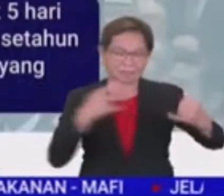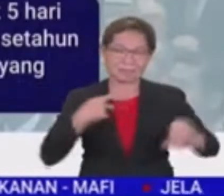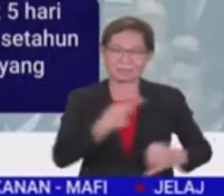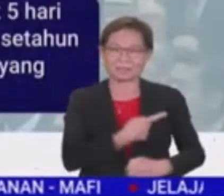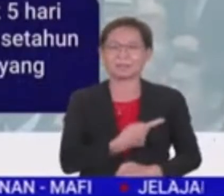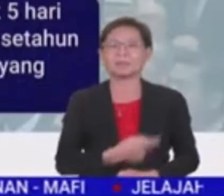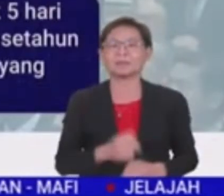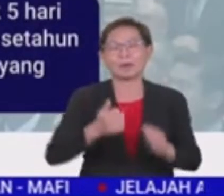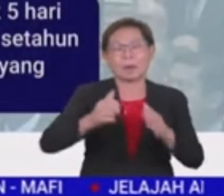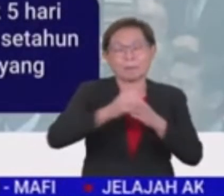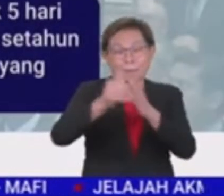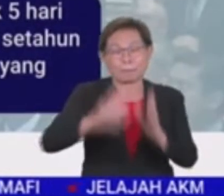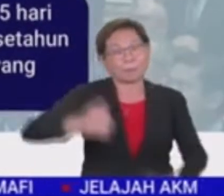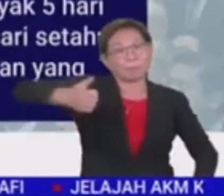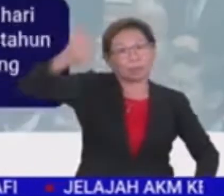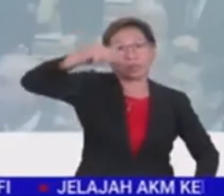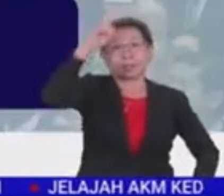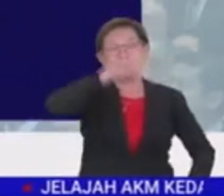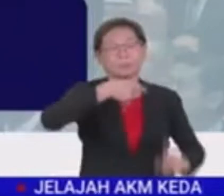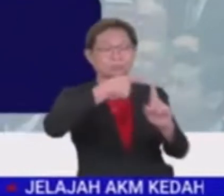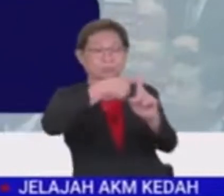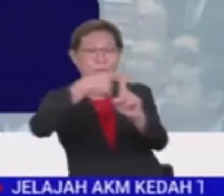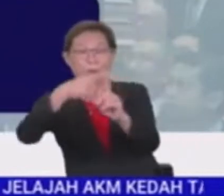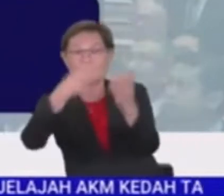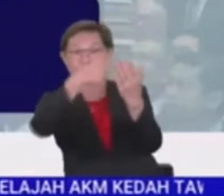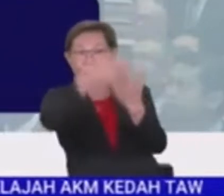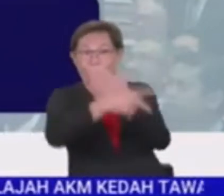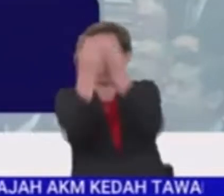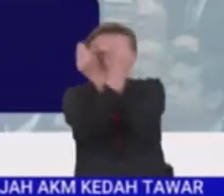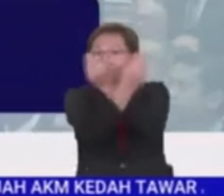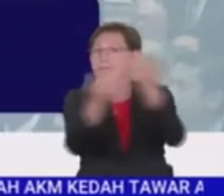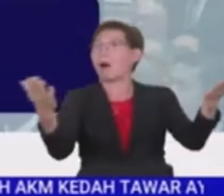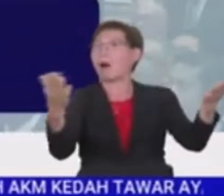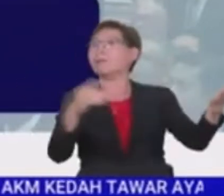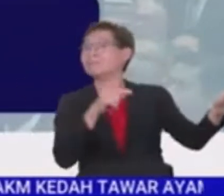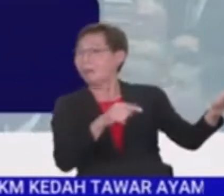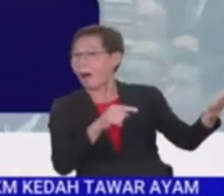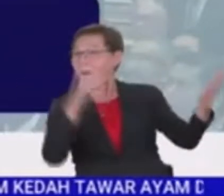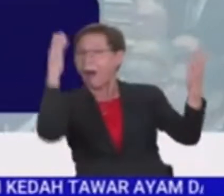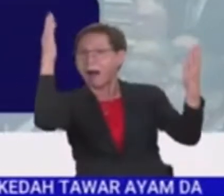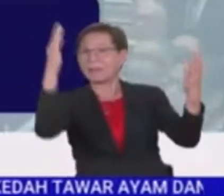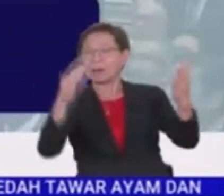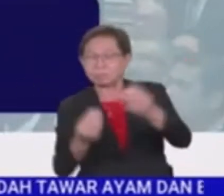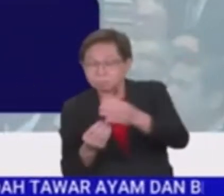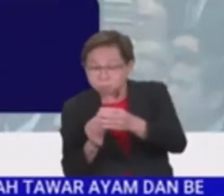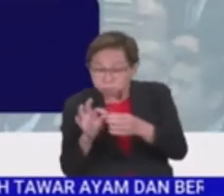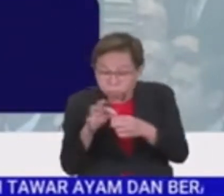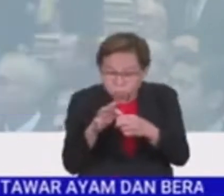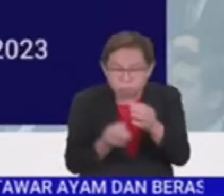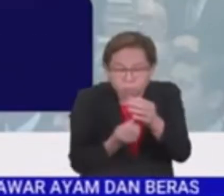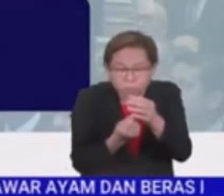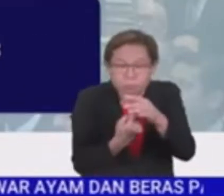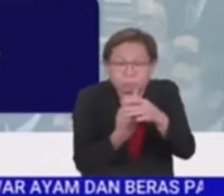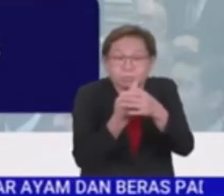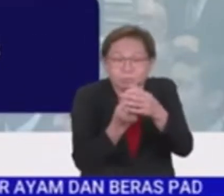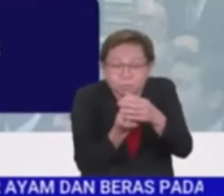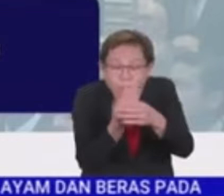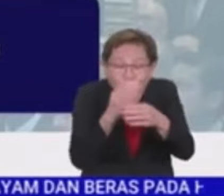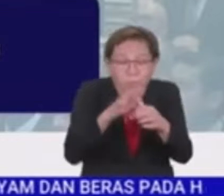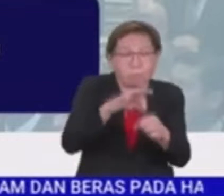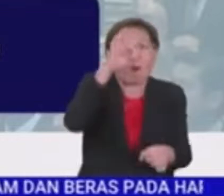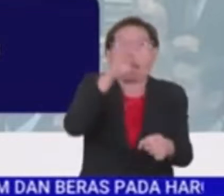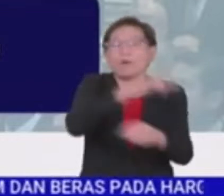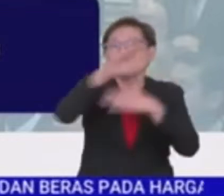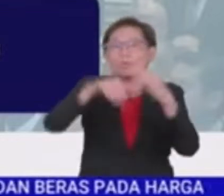Kepimpinan tertinggi kerajaan pula optimis inisiatif yang diumumkan akan memberi suntikan semangat kepada semua penjawat